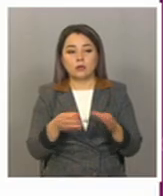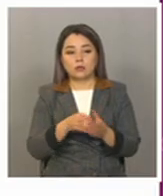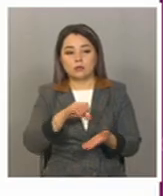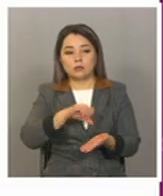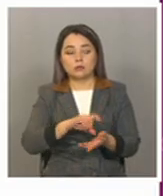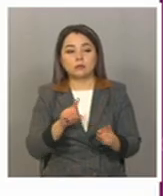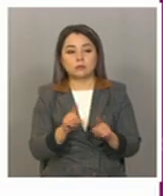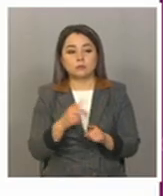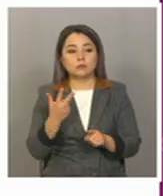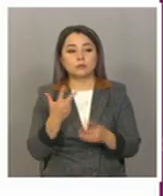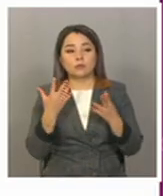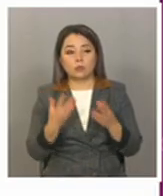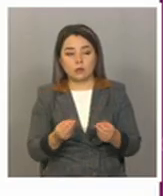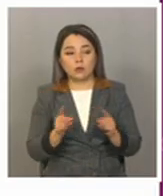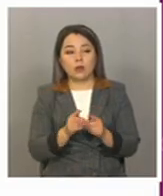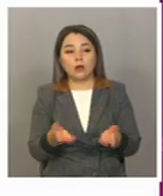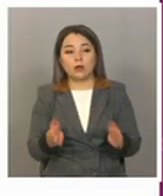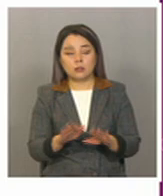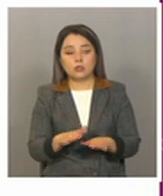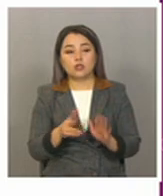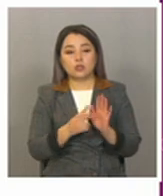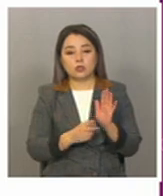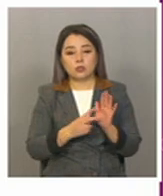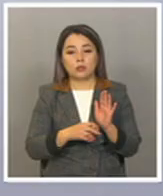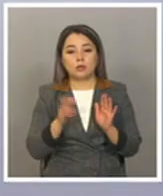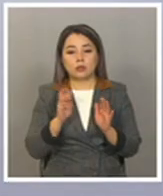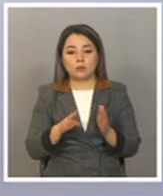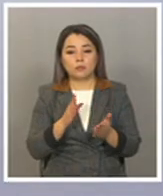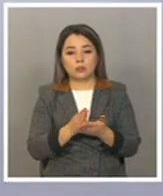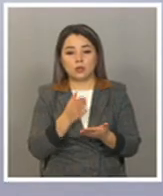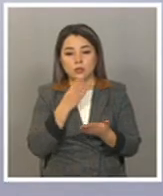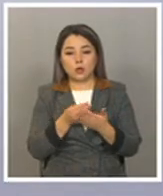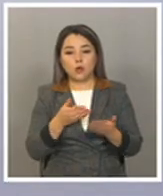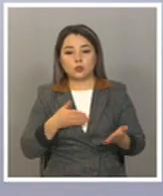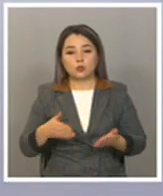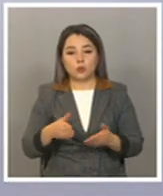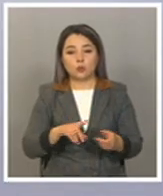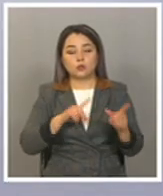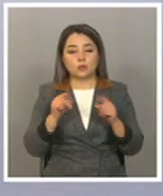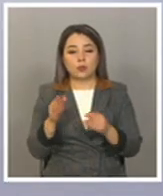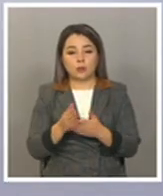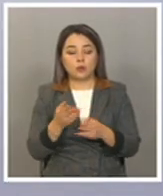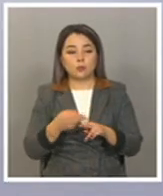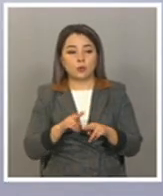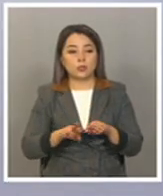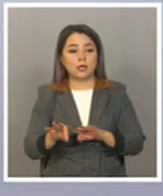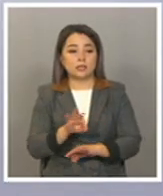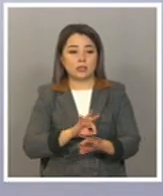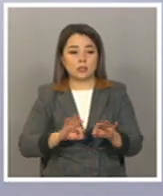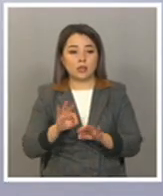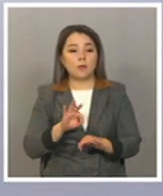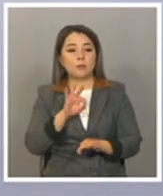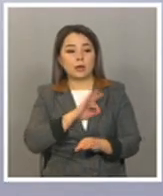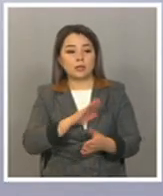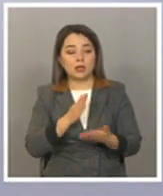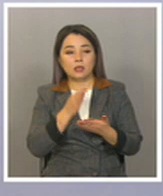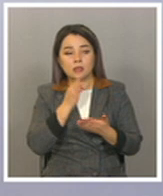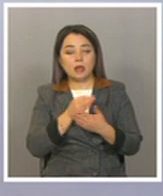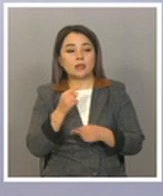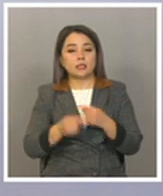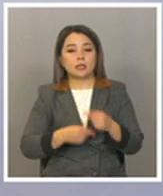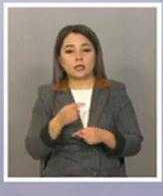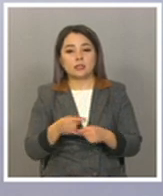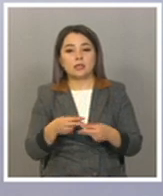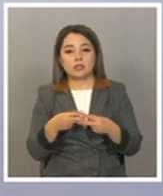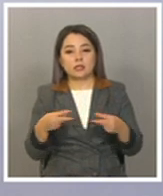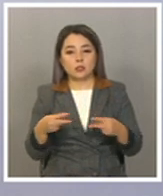үшінші күні қалған 700 километр жол жүрген екен. Ал енді осы сызбаны пайдалана отырып, келесі теңдеуді құрамыз.